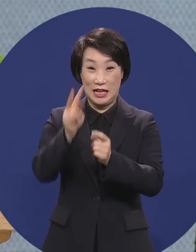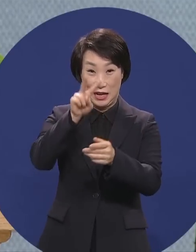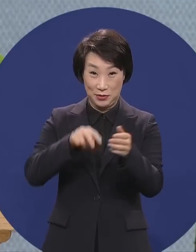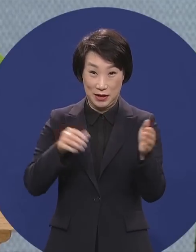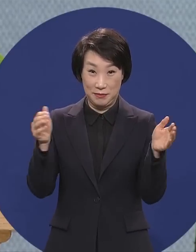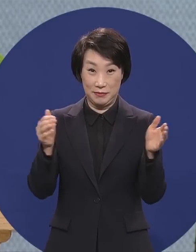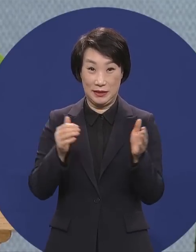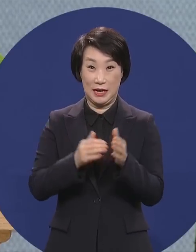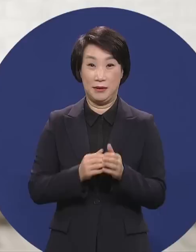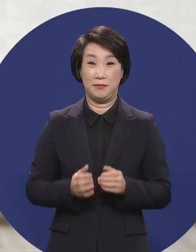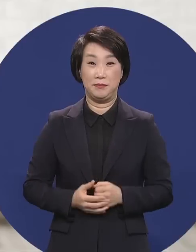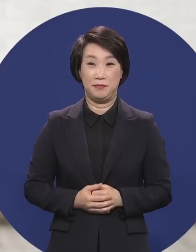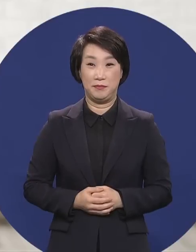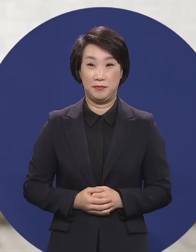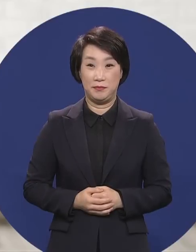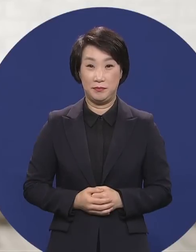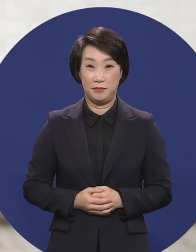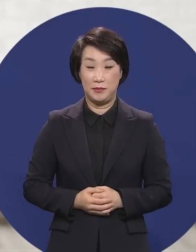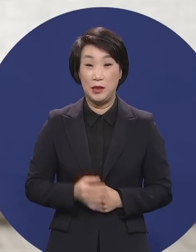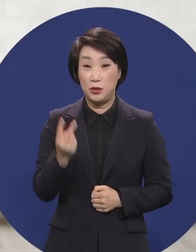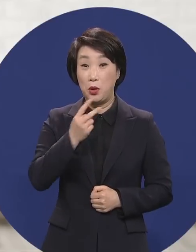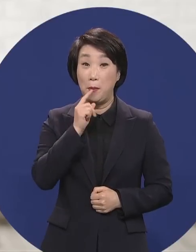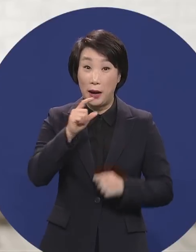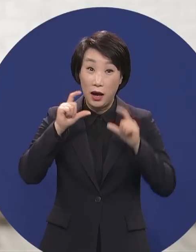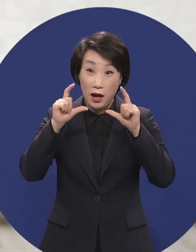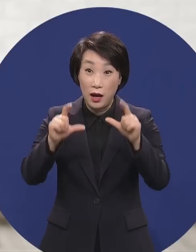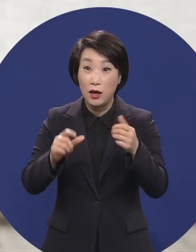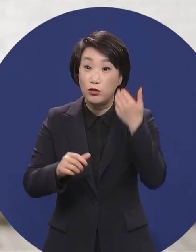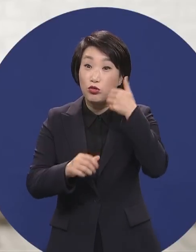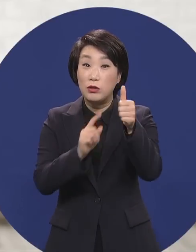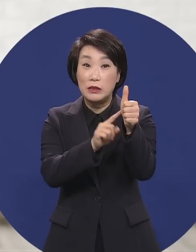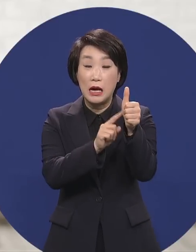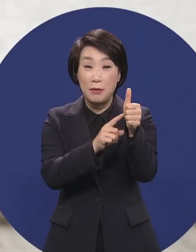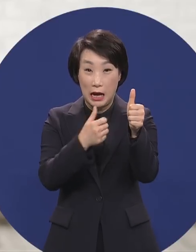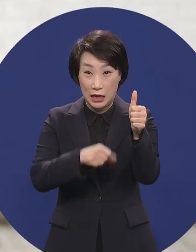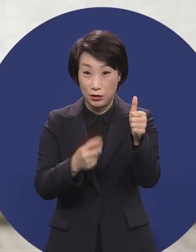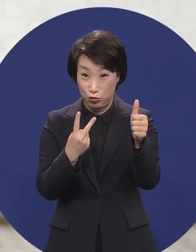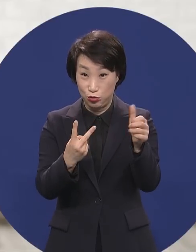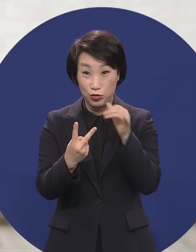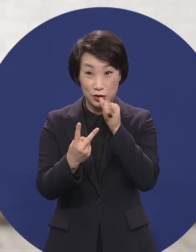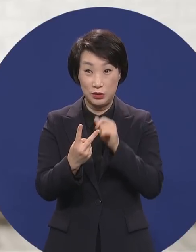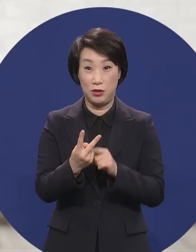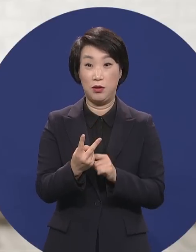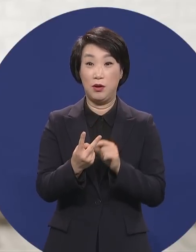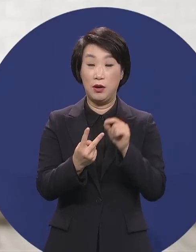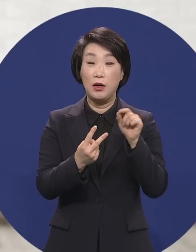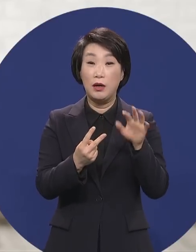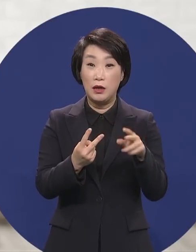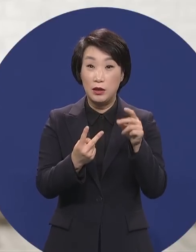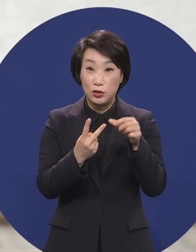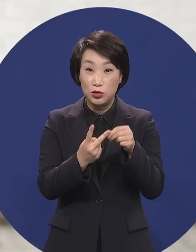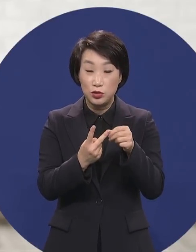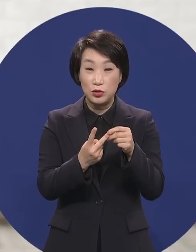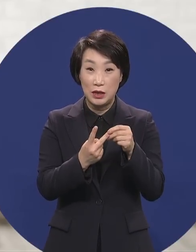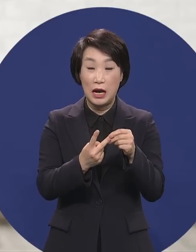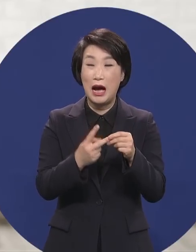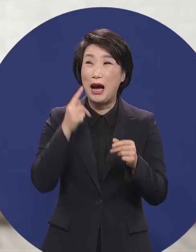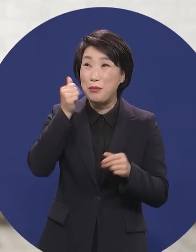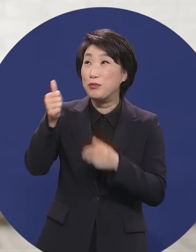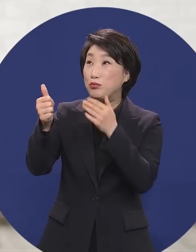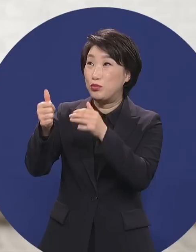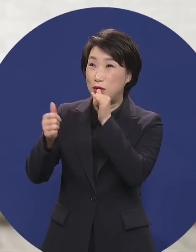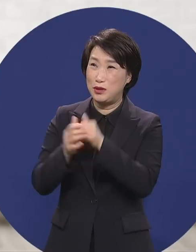24절까지를 대독합니다. 또 가라사대 어떤 사람이 두 아들이 있는데 그 둘째가 아비에게